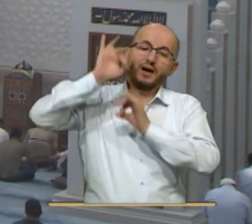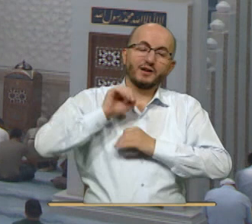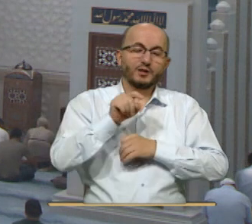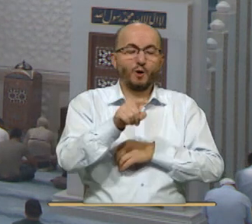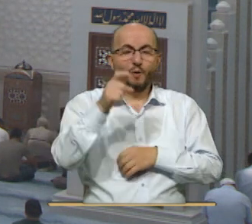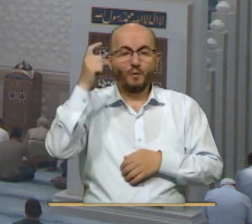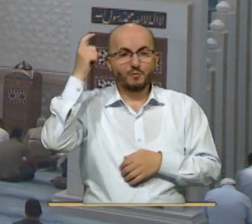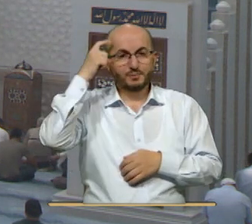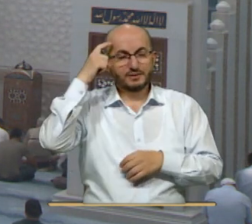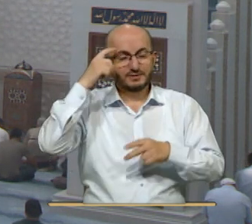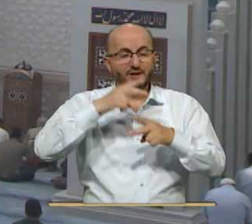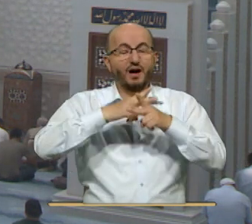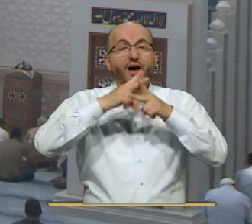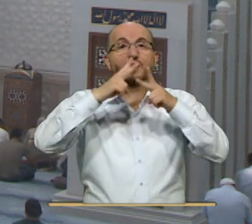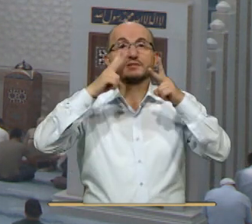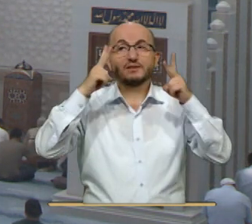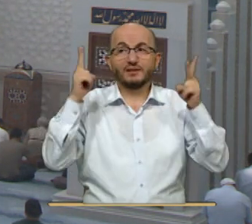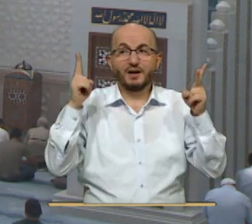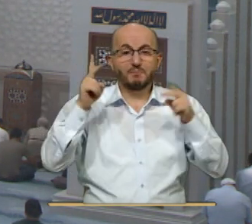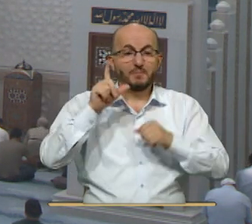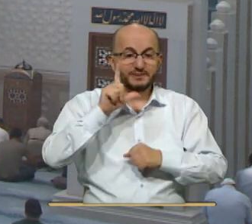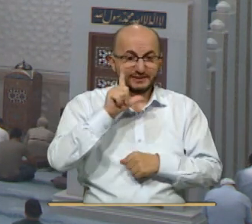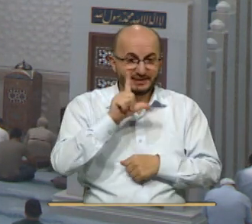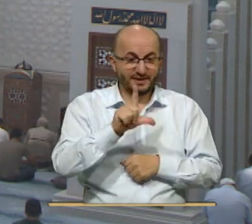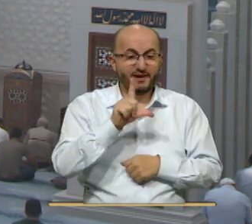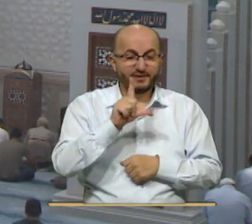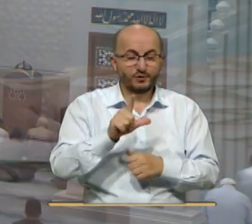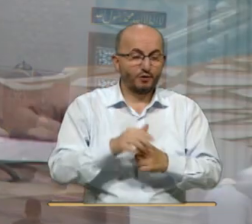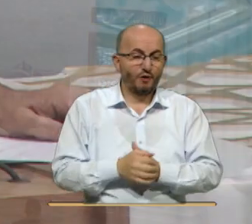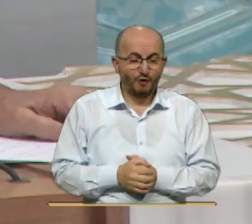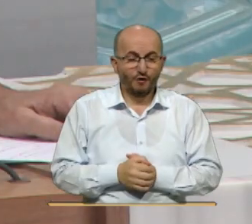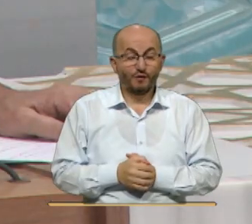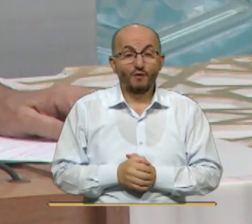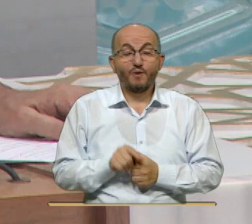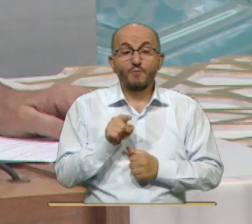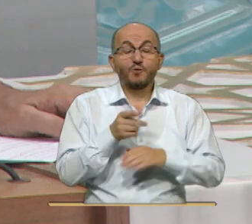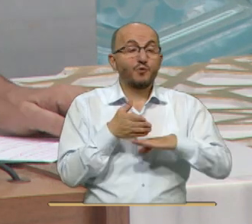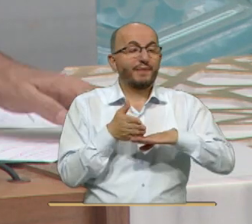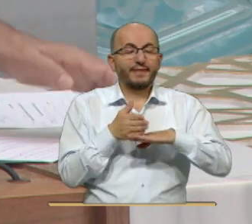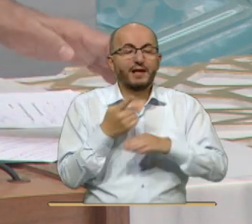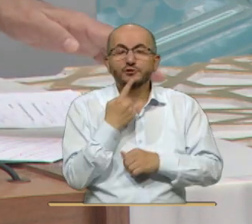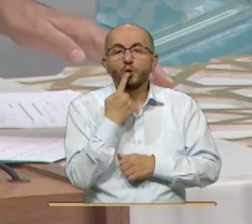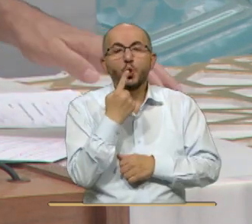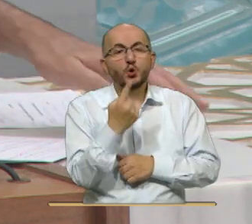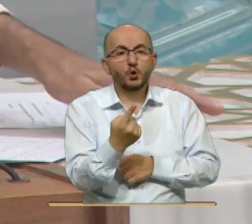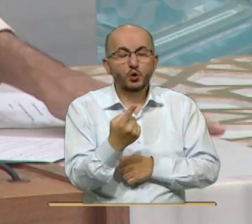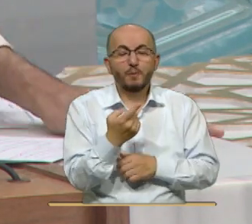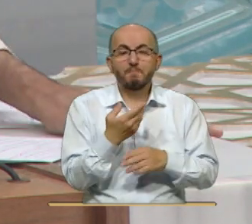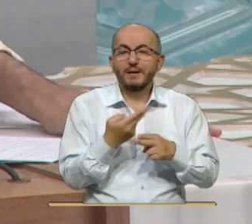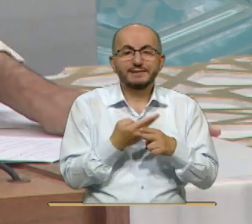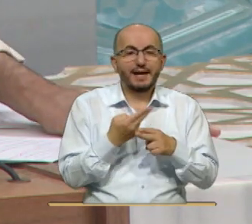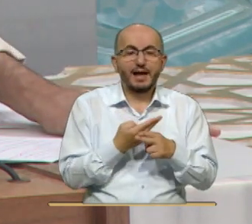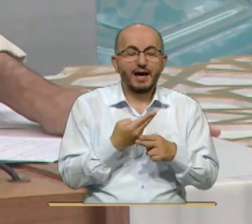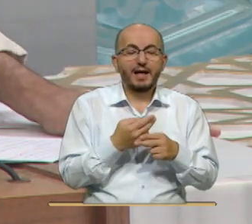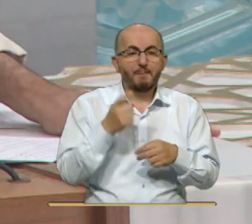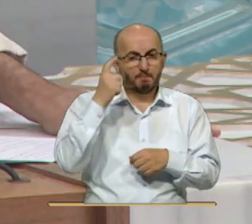bilginin aydınlanması gerekiyor. Bunu neden söylüyorum? Mesela şimdi